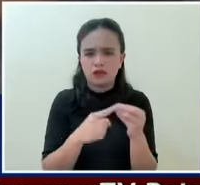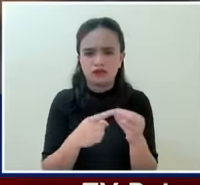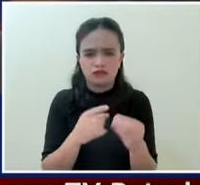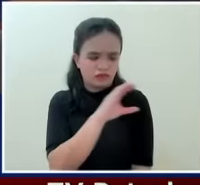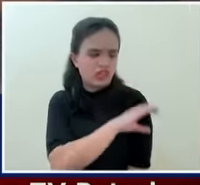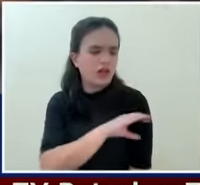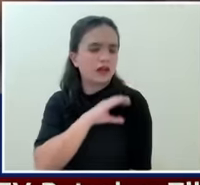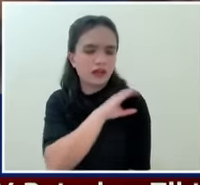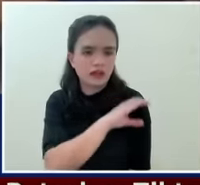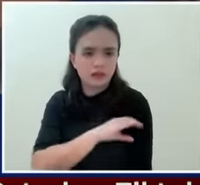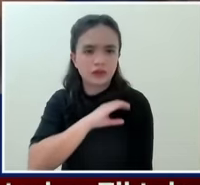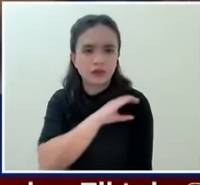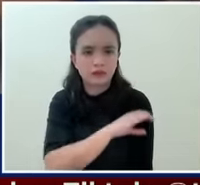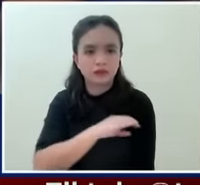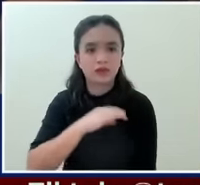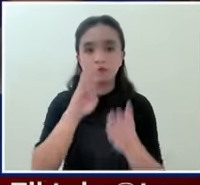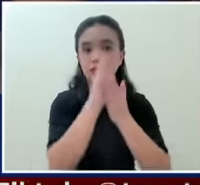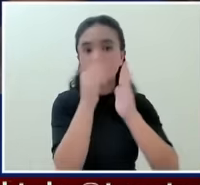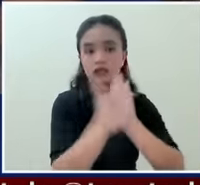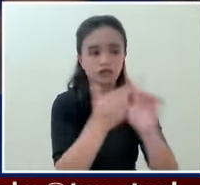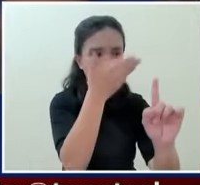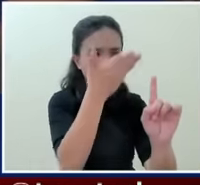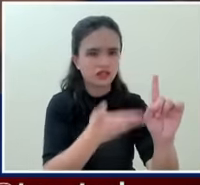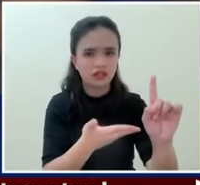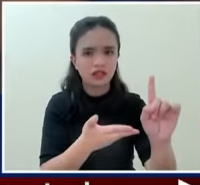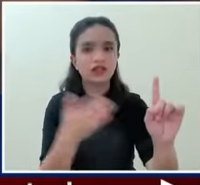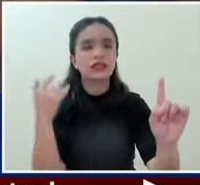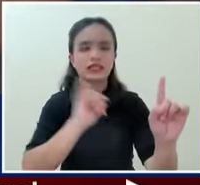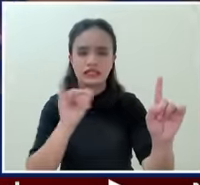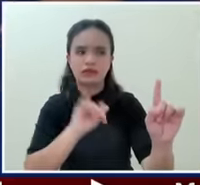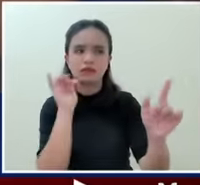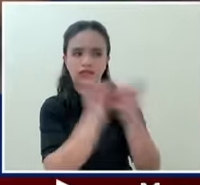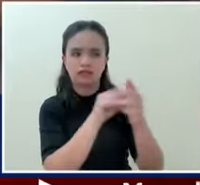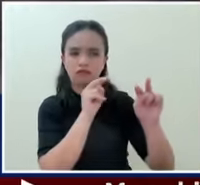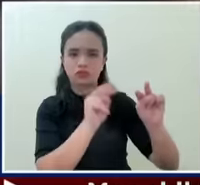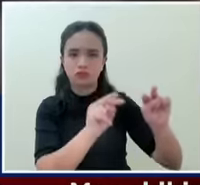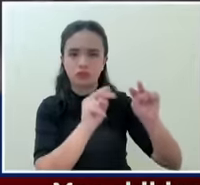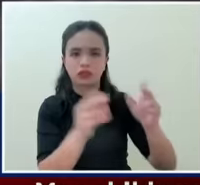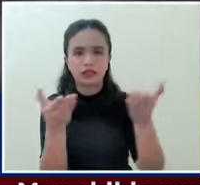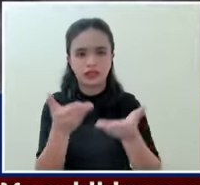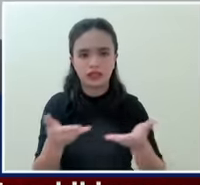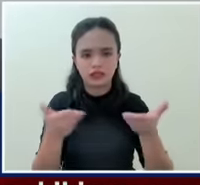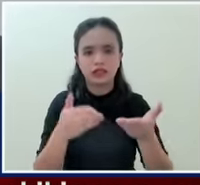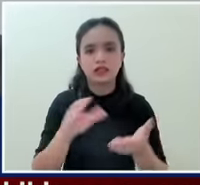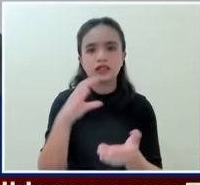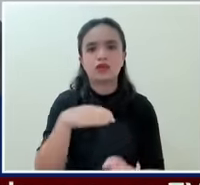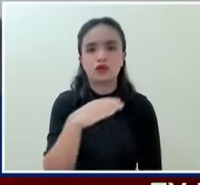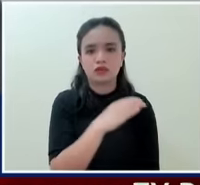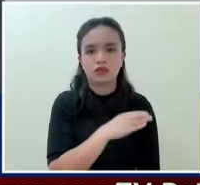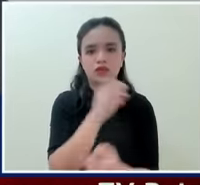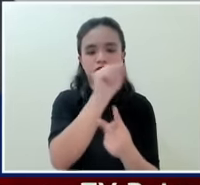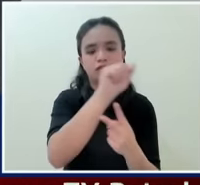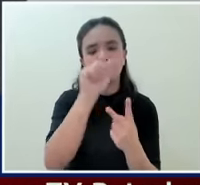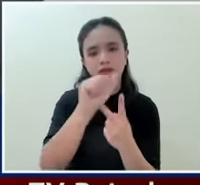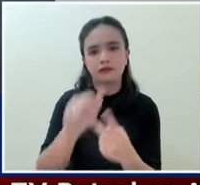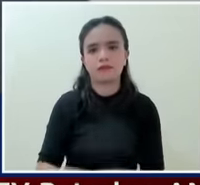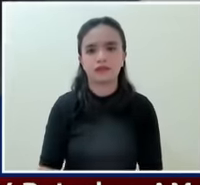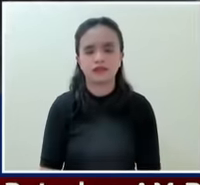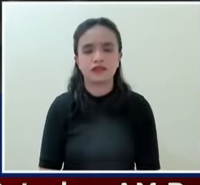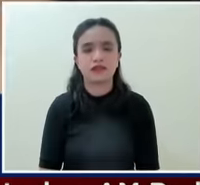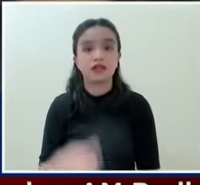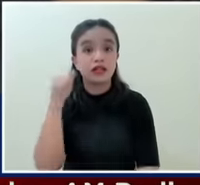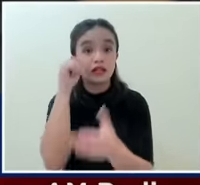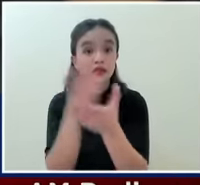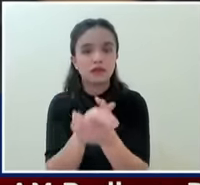yung moral background of the individual, binabantayan din namin yan dito sa Commission on Appointments. Nagpasalamat si